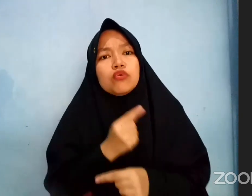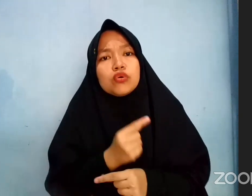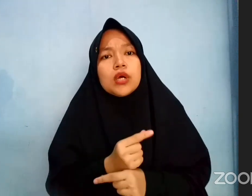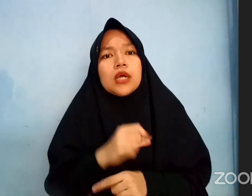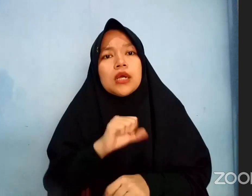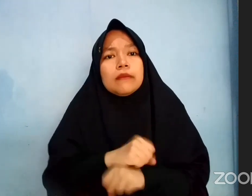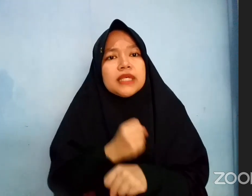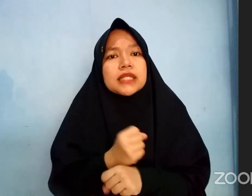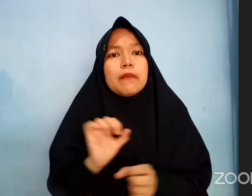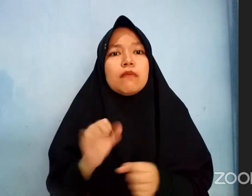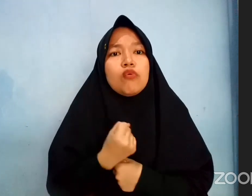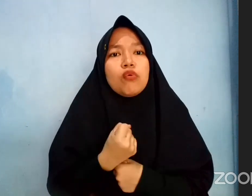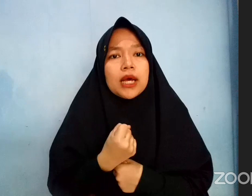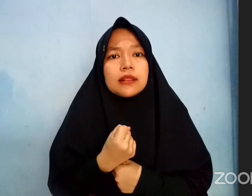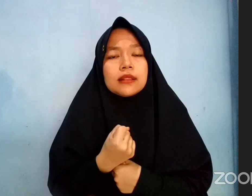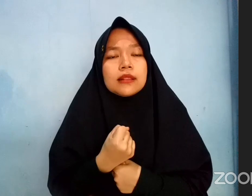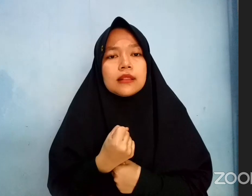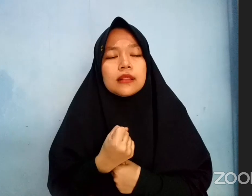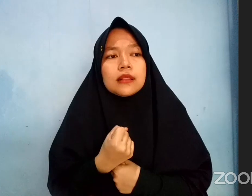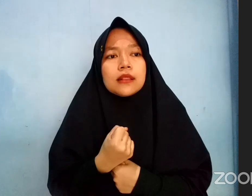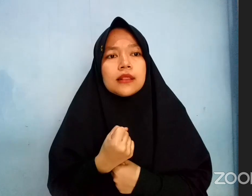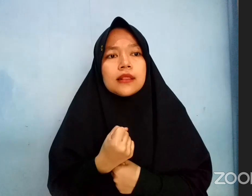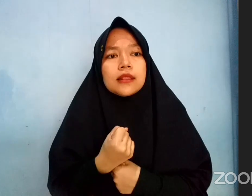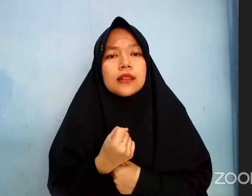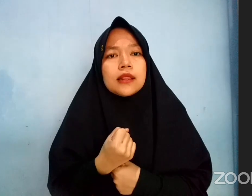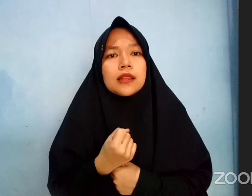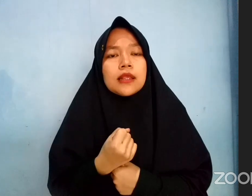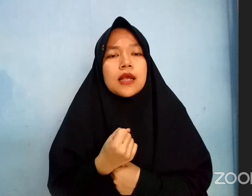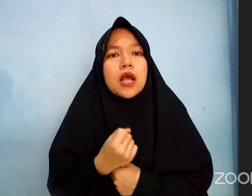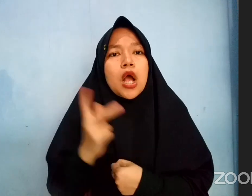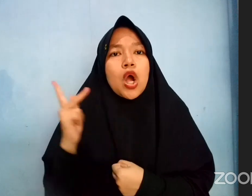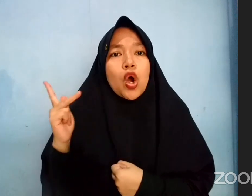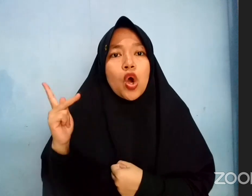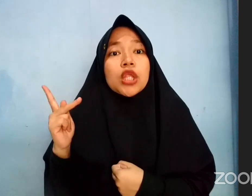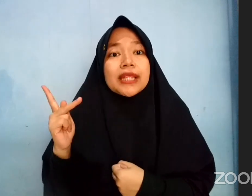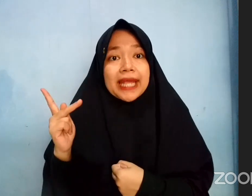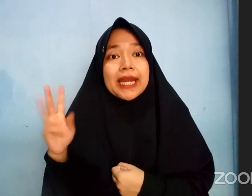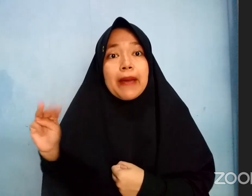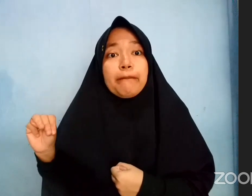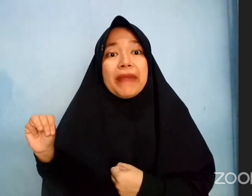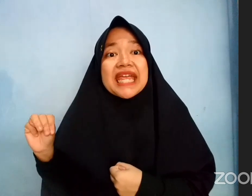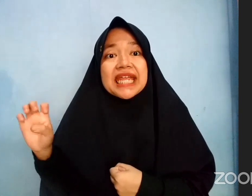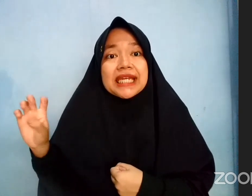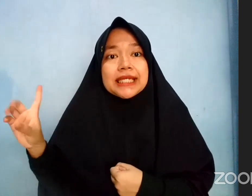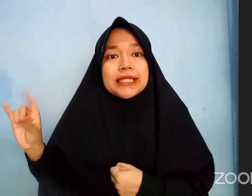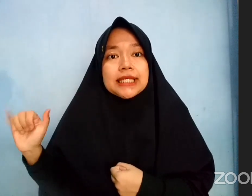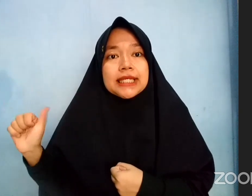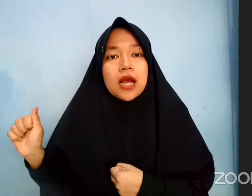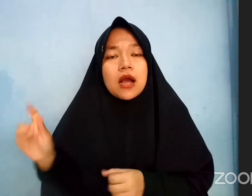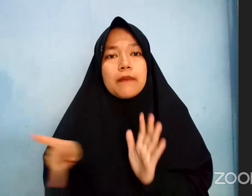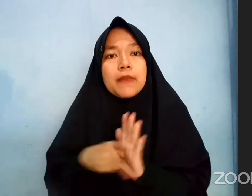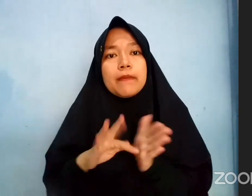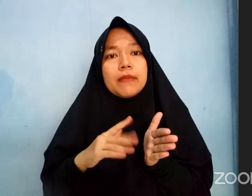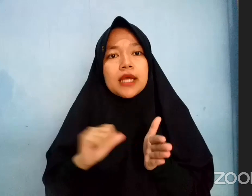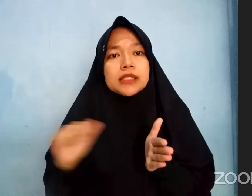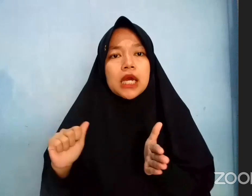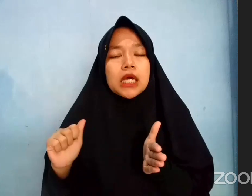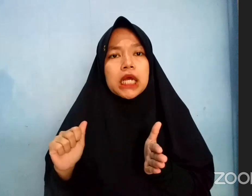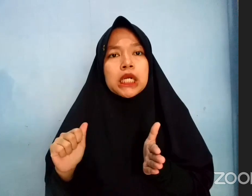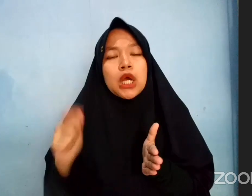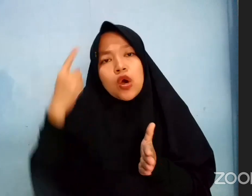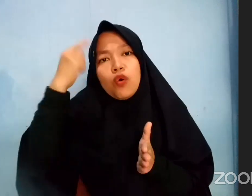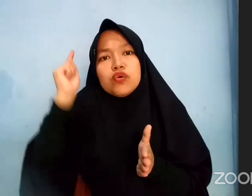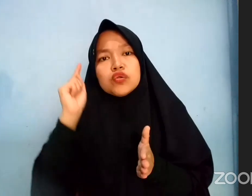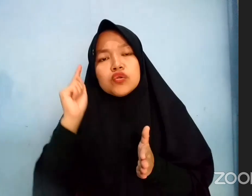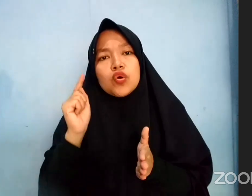contoh-contohnya sesuai dengan yang ada didaerahnya kemudian mungkin bisa digunakan juga untuk keperluan sendiri gitu ya untuk sekolahnya itu